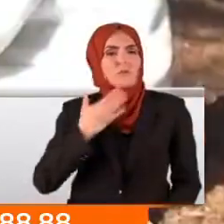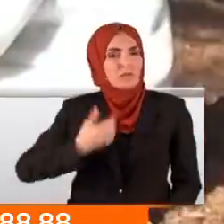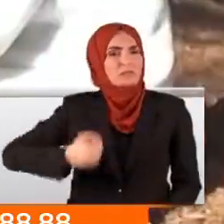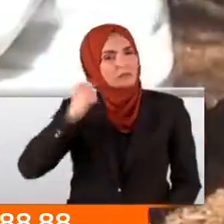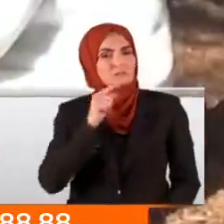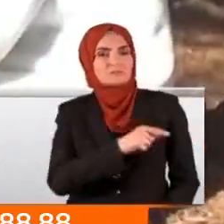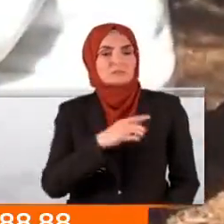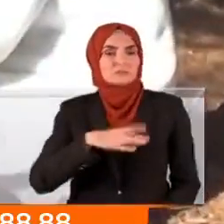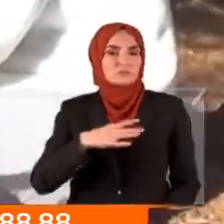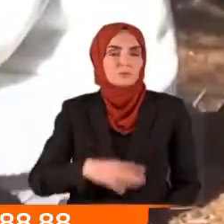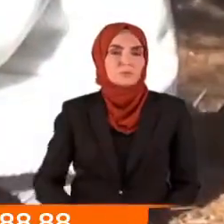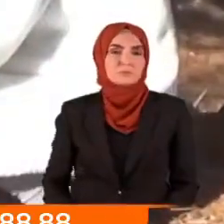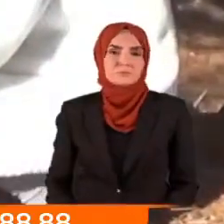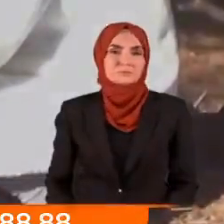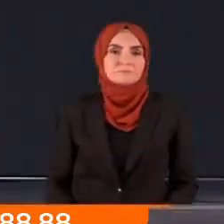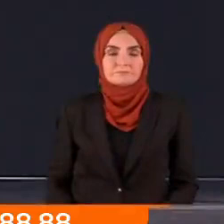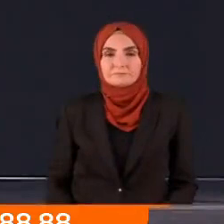idam.